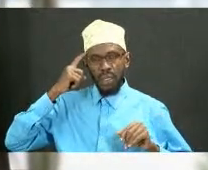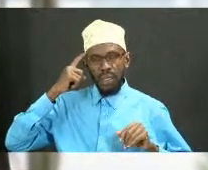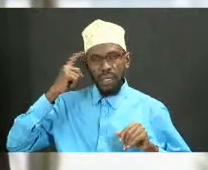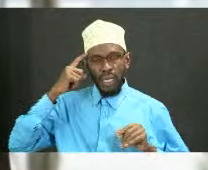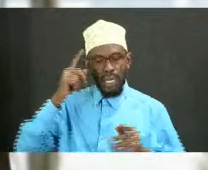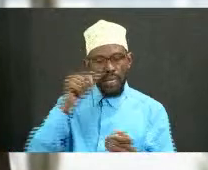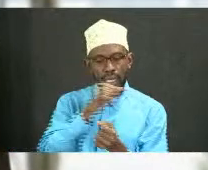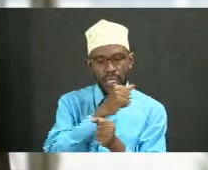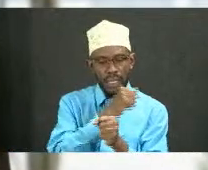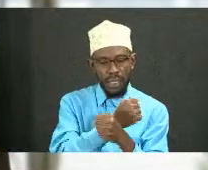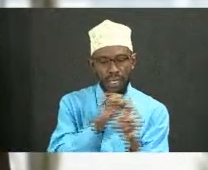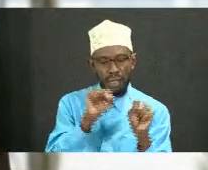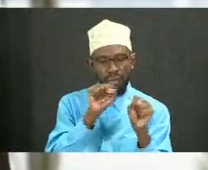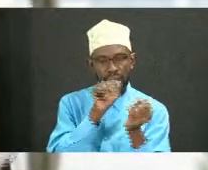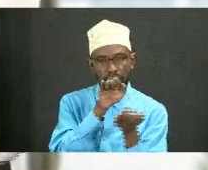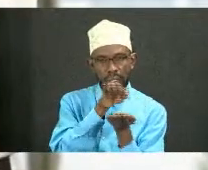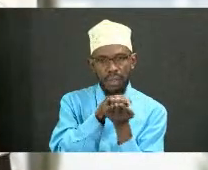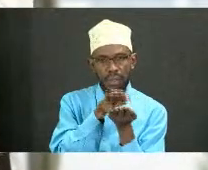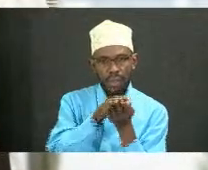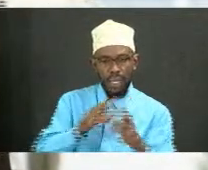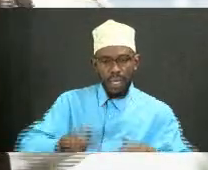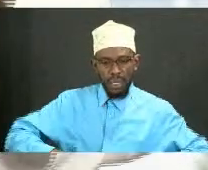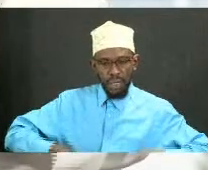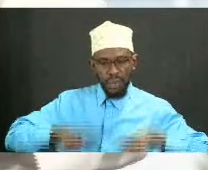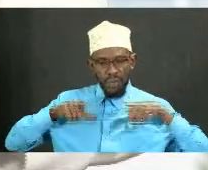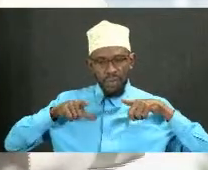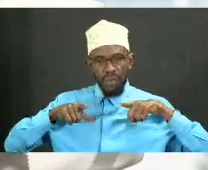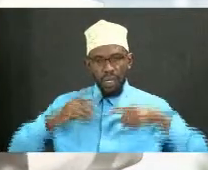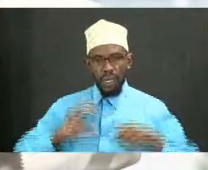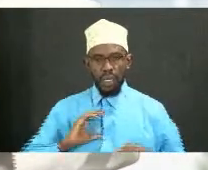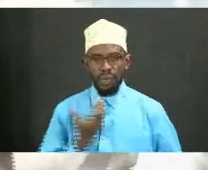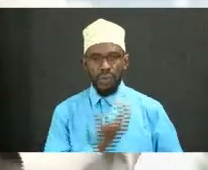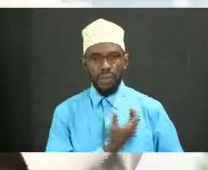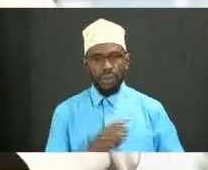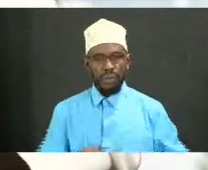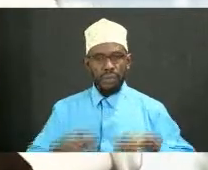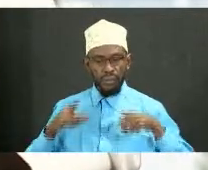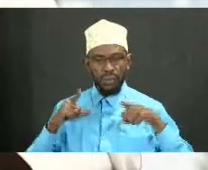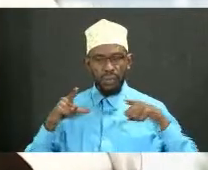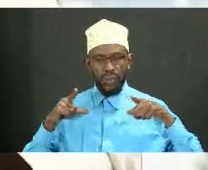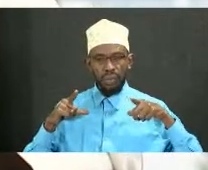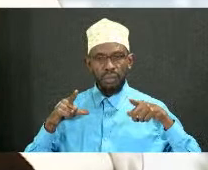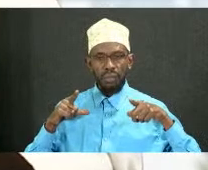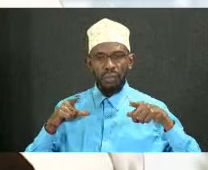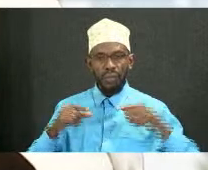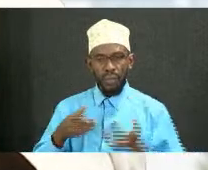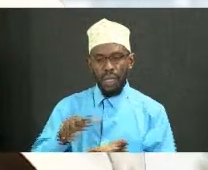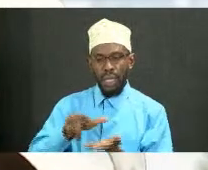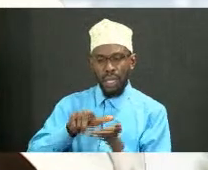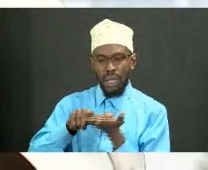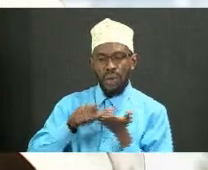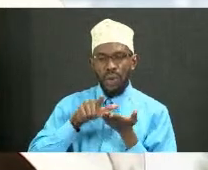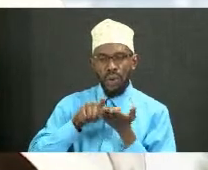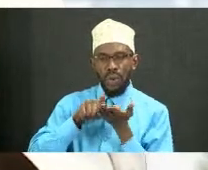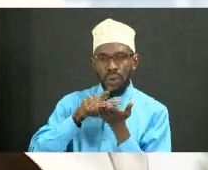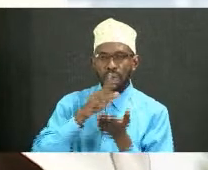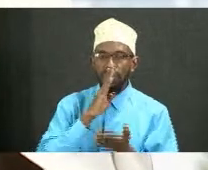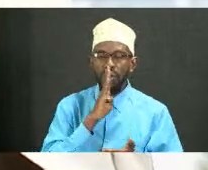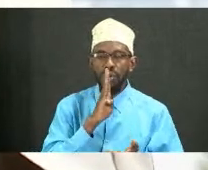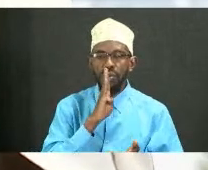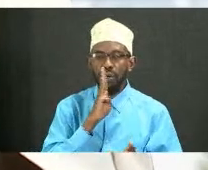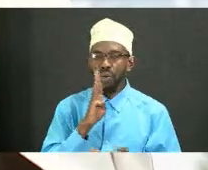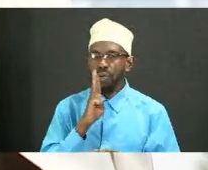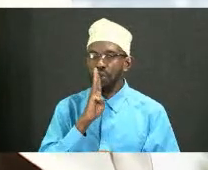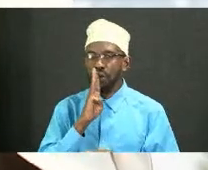na akiba, na kuishi kulingana na pato letu. Haya masala hasa ya kukopa, hadithi ya